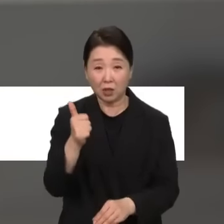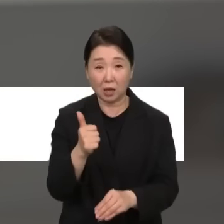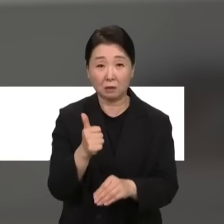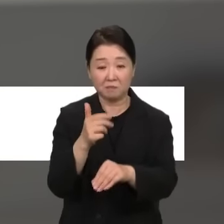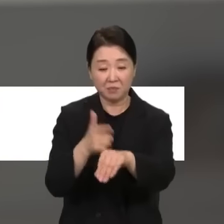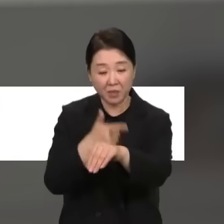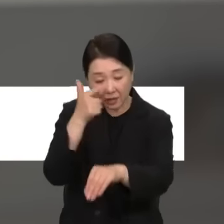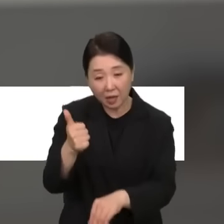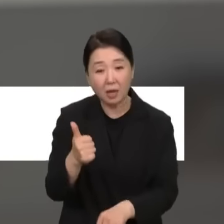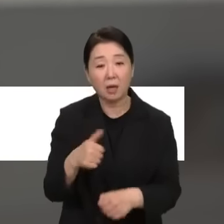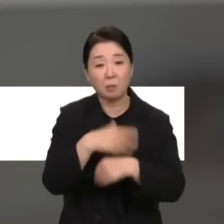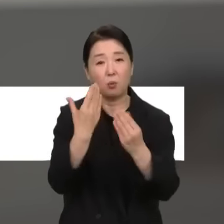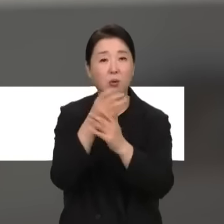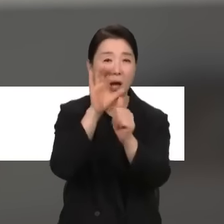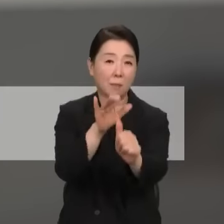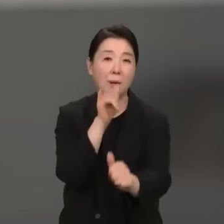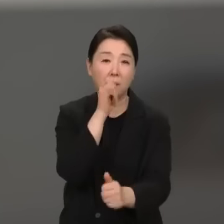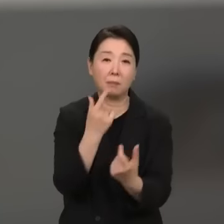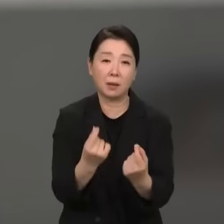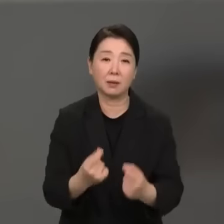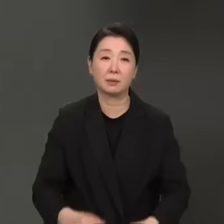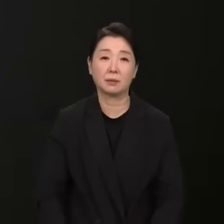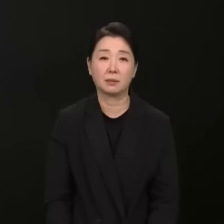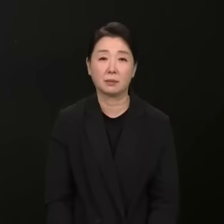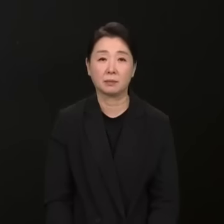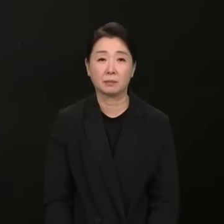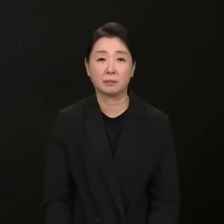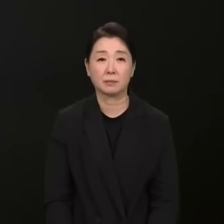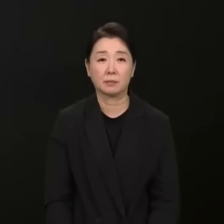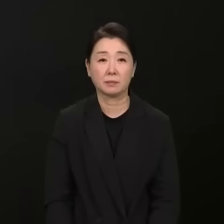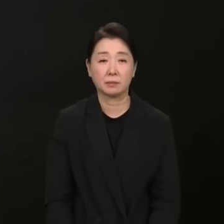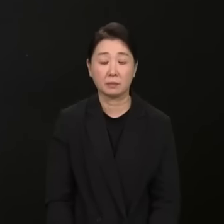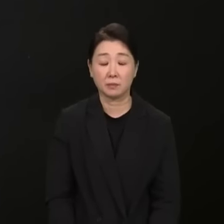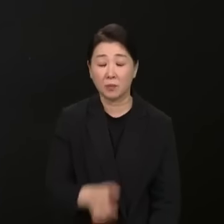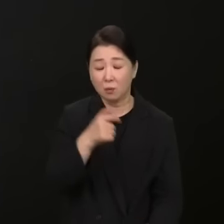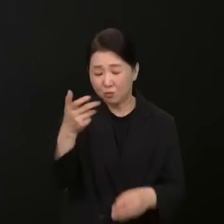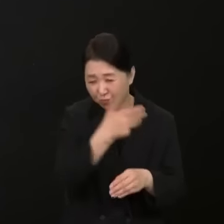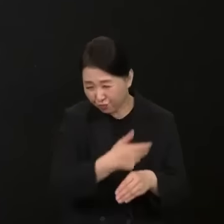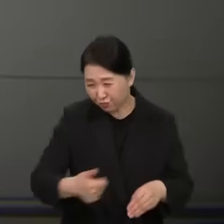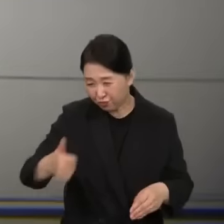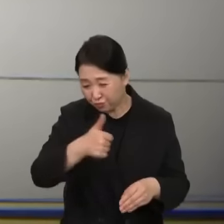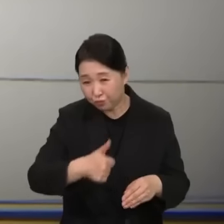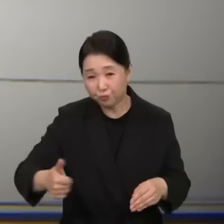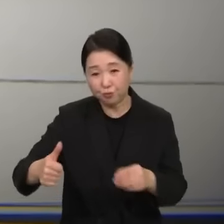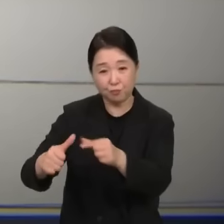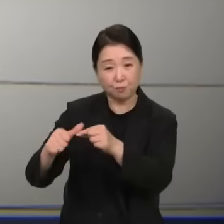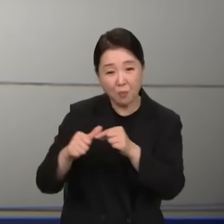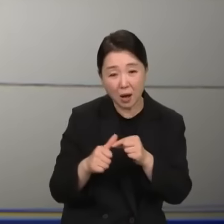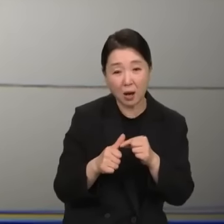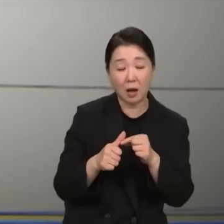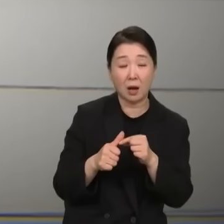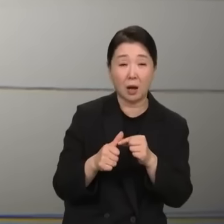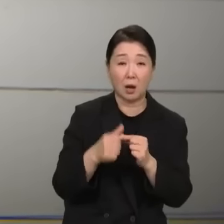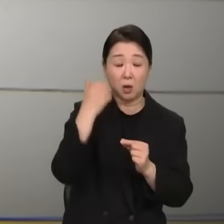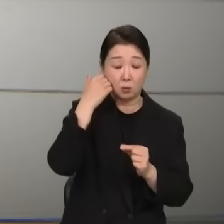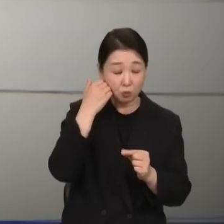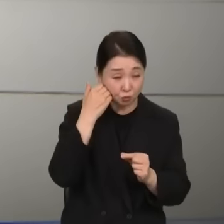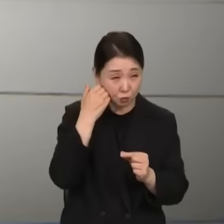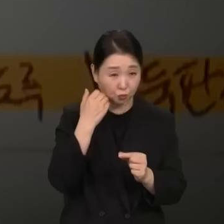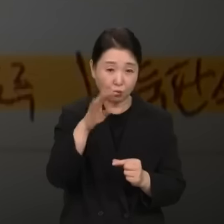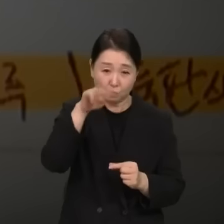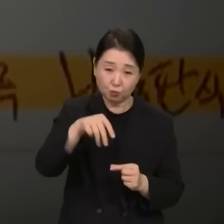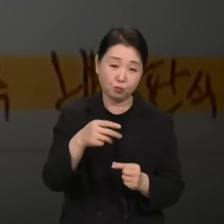간부들이 압박을 받은 것 같았다고 말했습니다. 급류에 휩쓸린 병사들을 구조한 부사관의 진술은 더욱